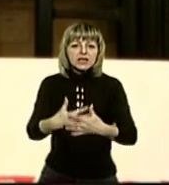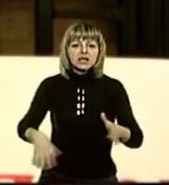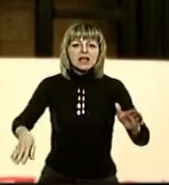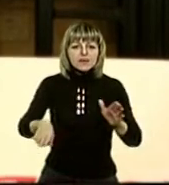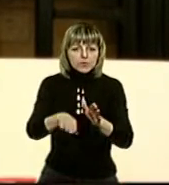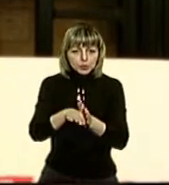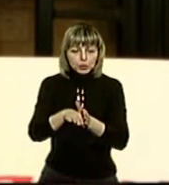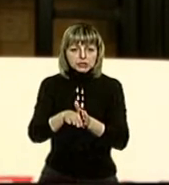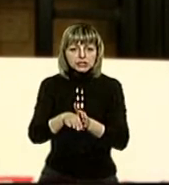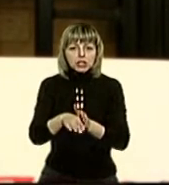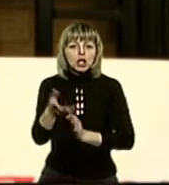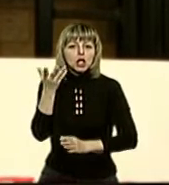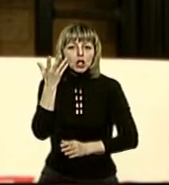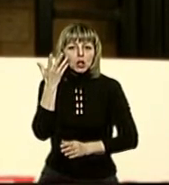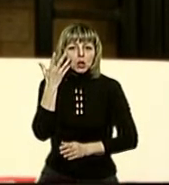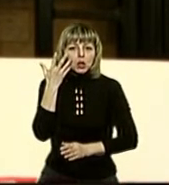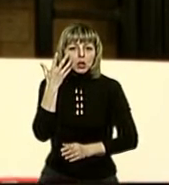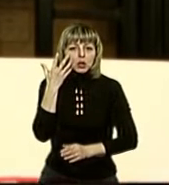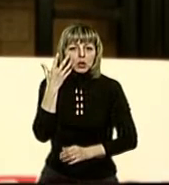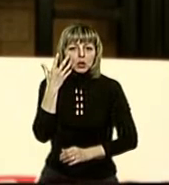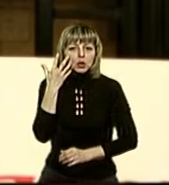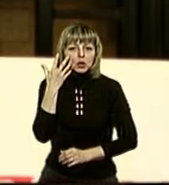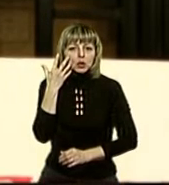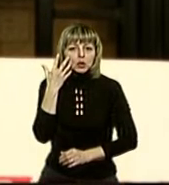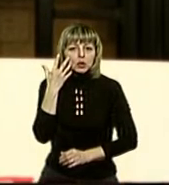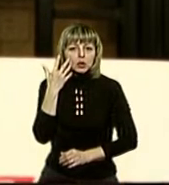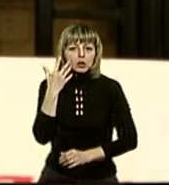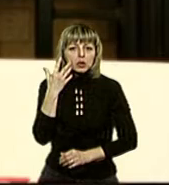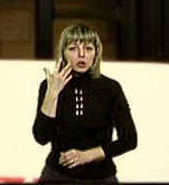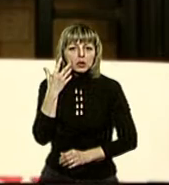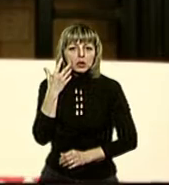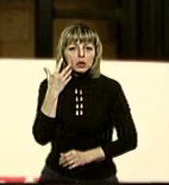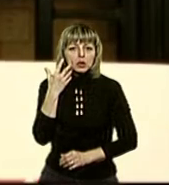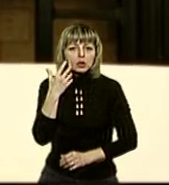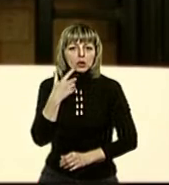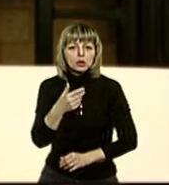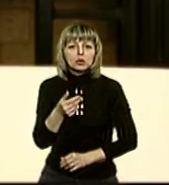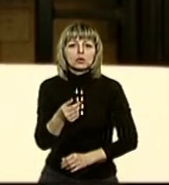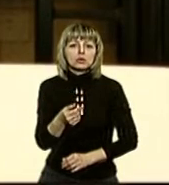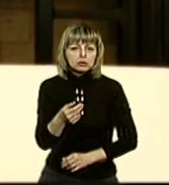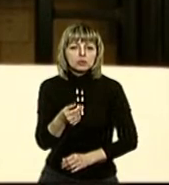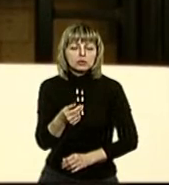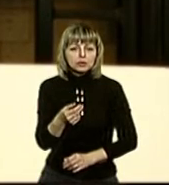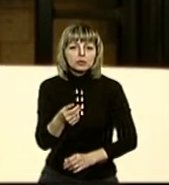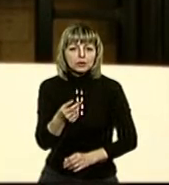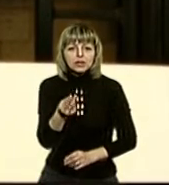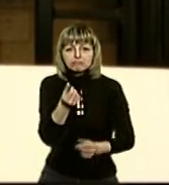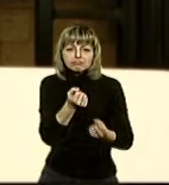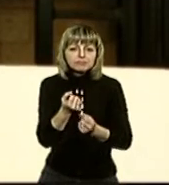відпустці. Ну, коли нас закриють, наша сім'я залишається безробітною, у нас двоє